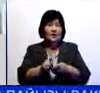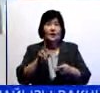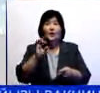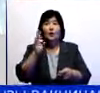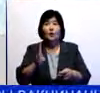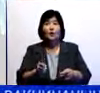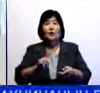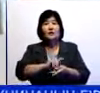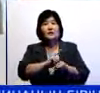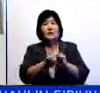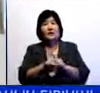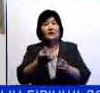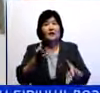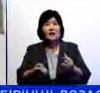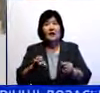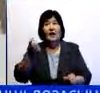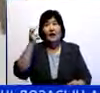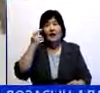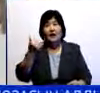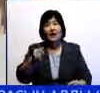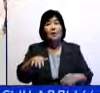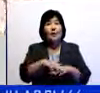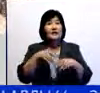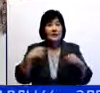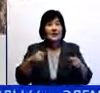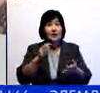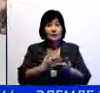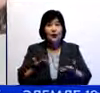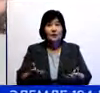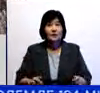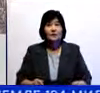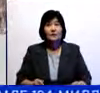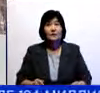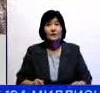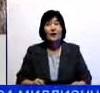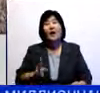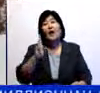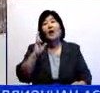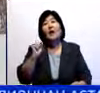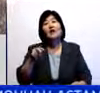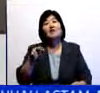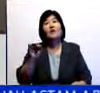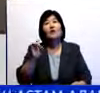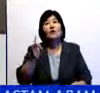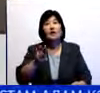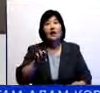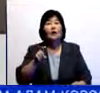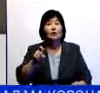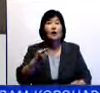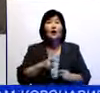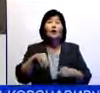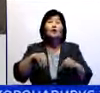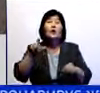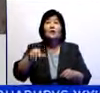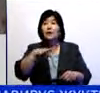көңді гумыс қайналдырады, яғни қарашырық базарда сатып тұрады ғой. Міне, Калифорния құрты деген осы. Бағбан